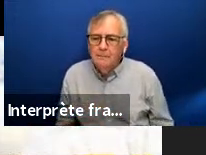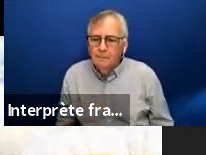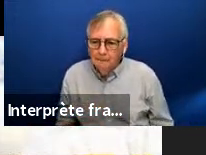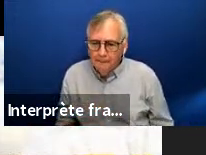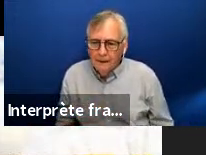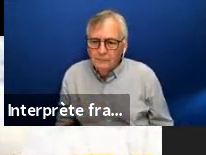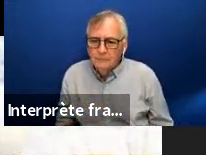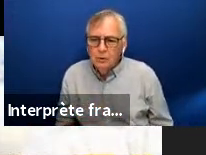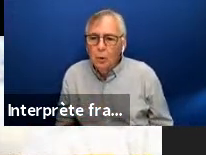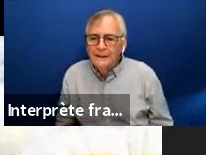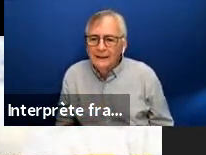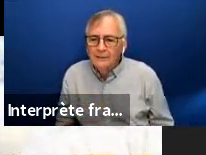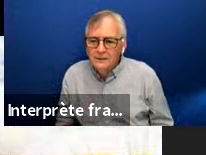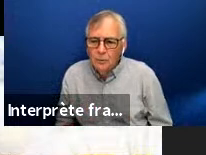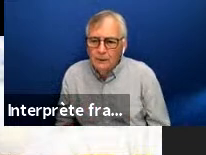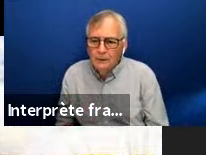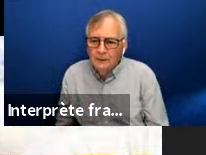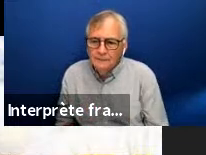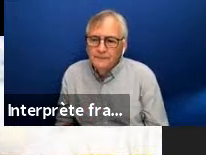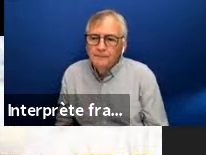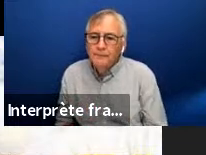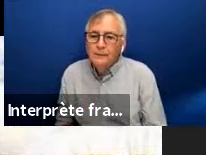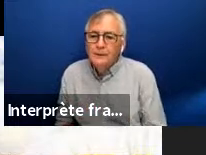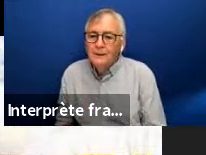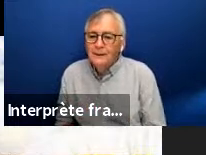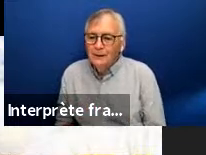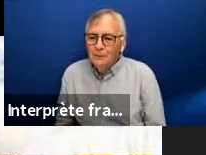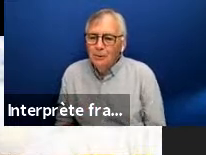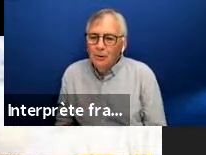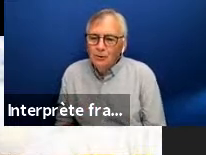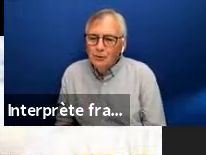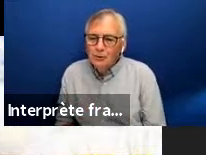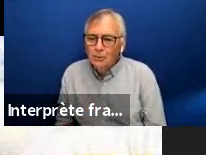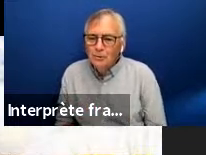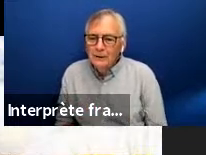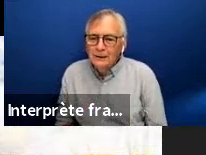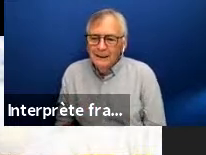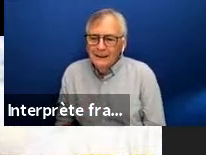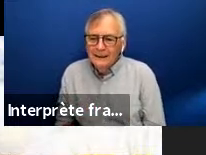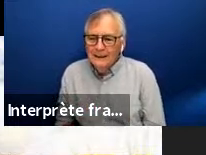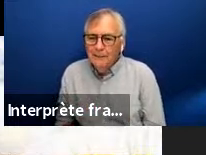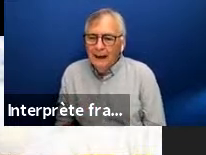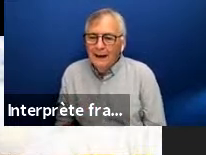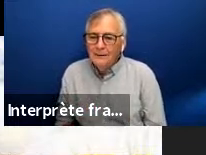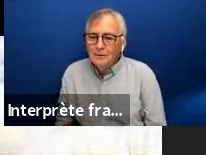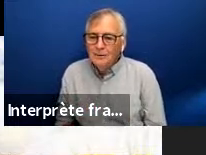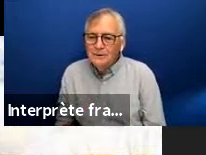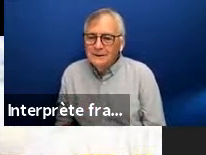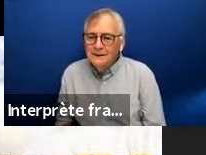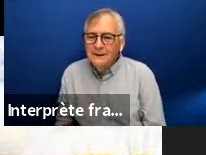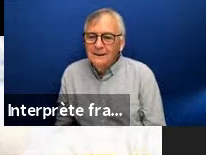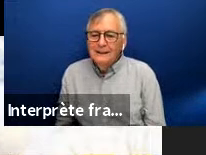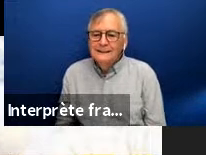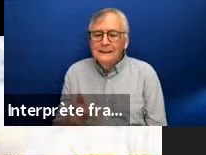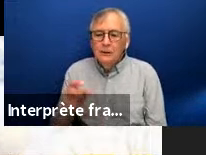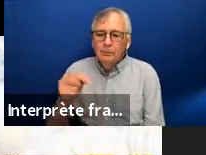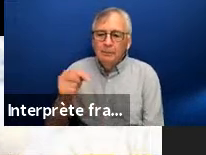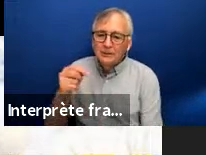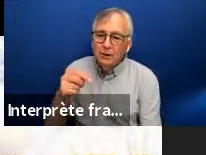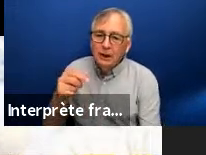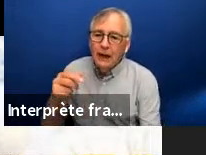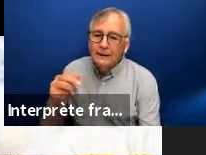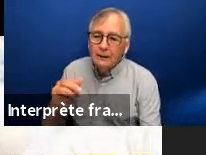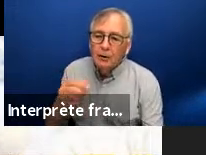visuel. Du contact visuel. Pour un sourd qui parle aussi, si